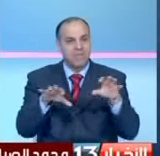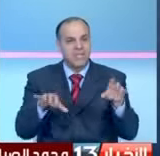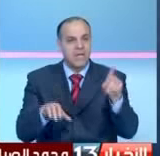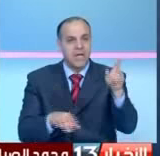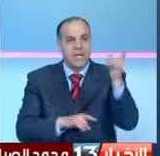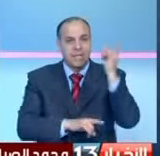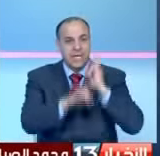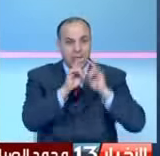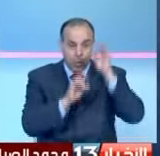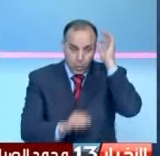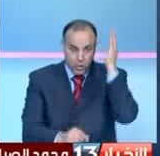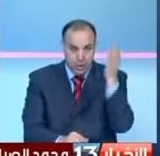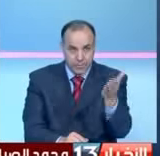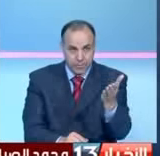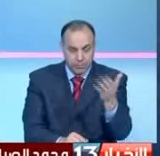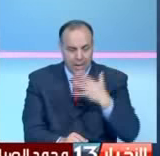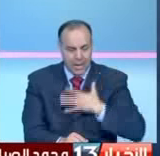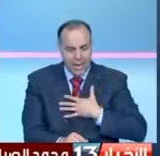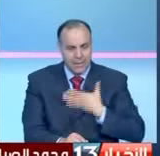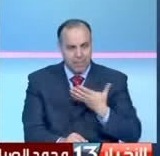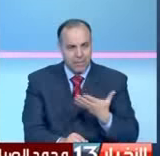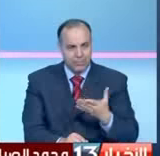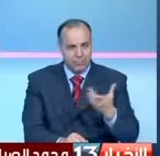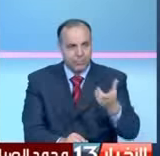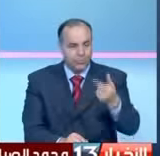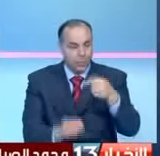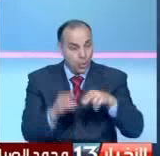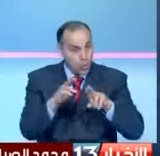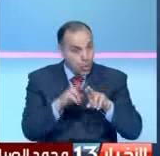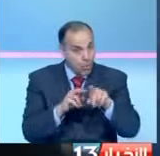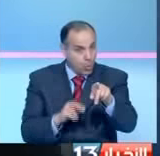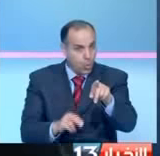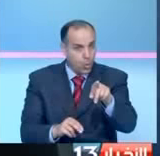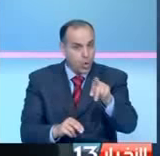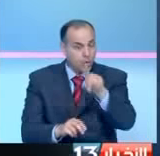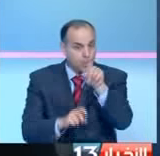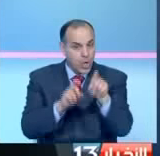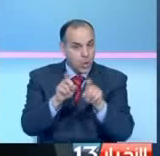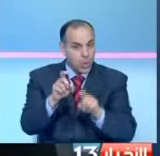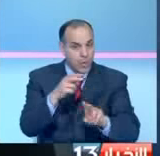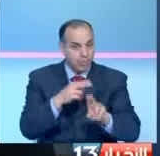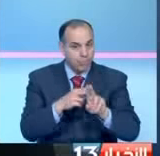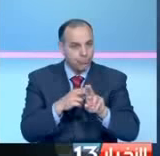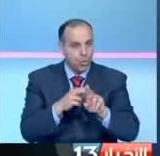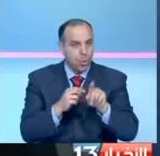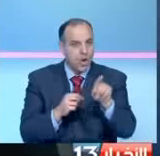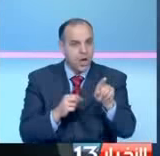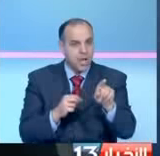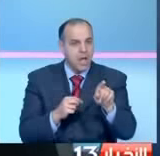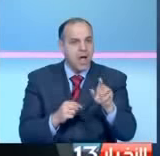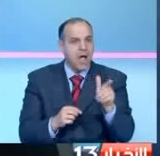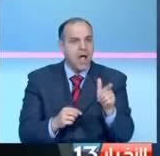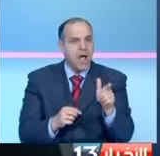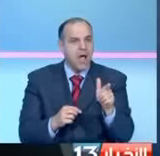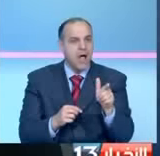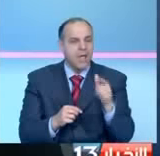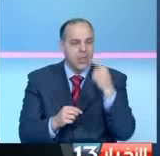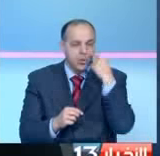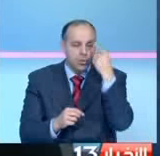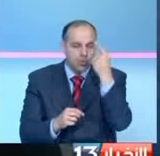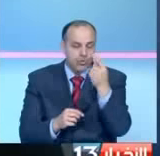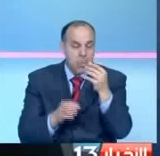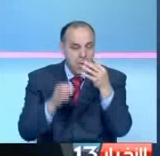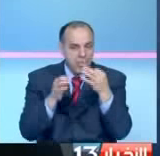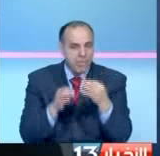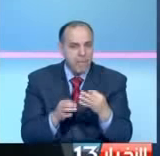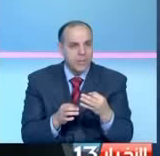في تاريخ تونس، أتمنى أن تجيب الهيئة عن أسئلة مركزية وجوهرية من قبيل ماذا جرى في تونس